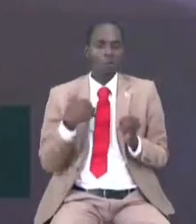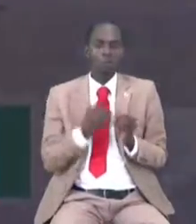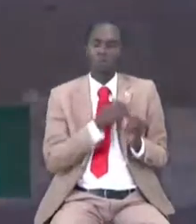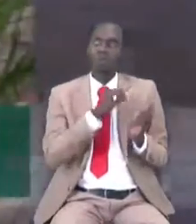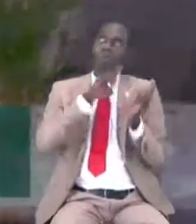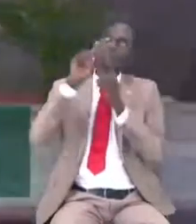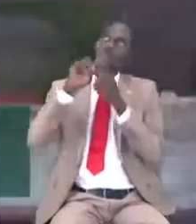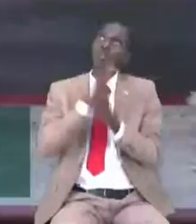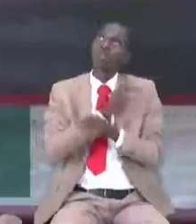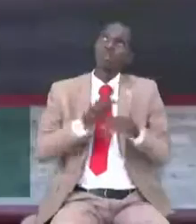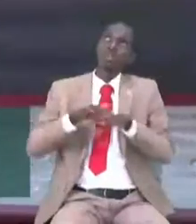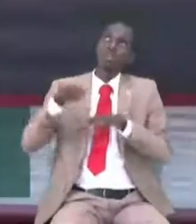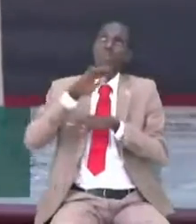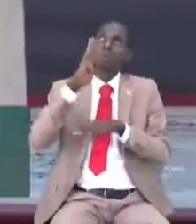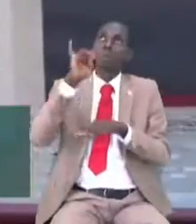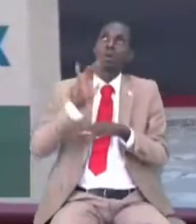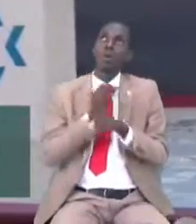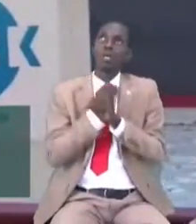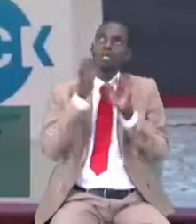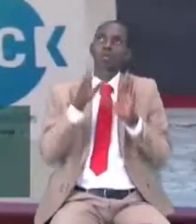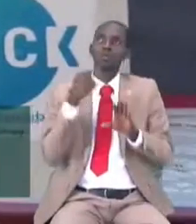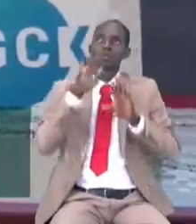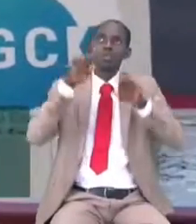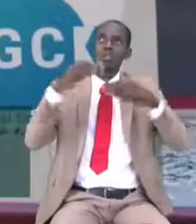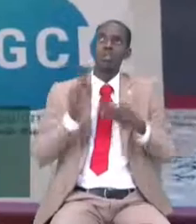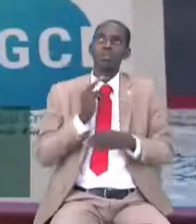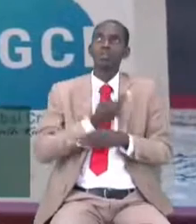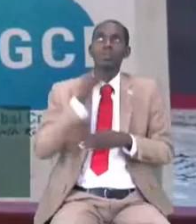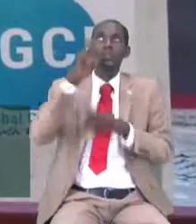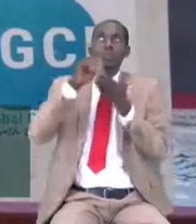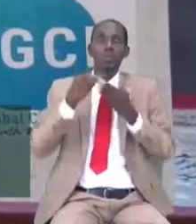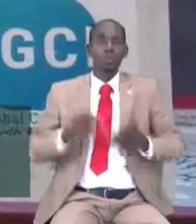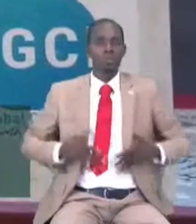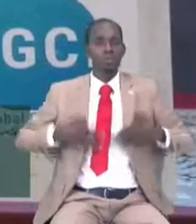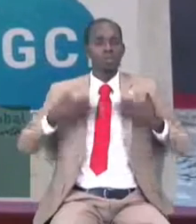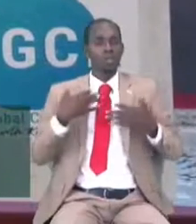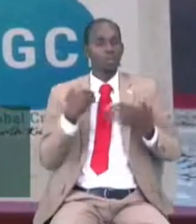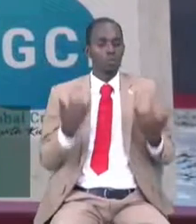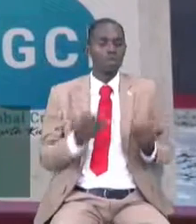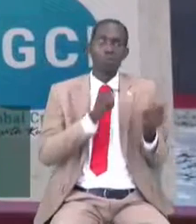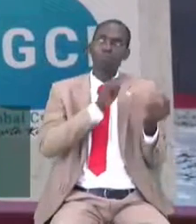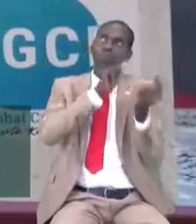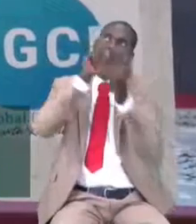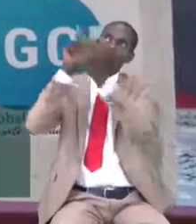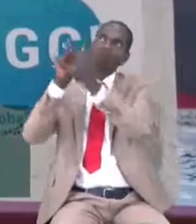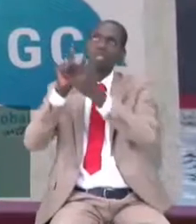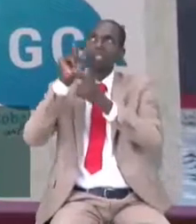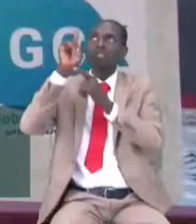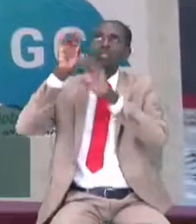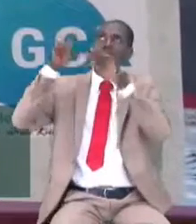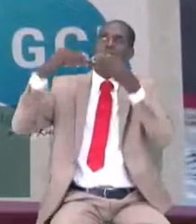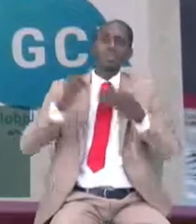qui nous a donné cette vie. Nous venons à lui et nous nous donnons pour être totalement possédés par